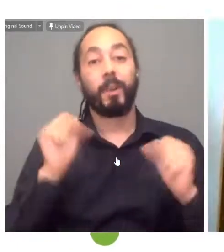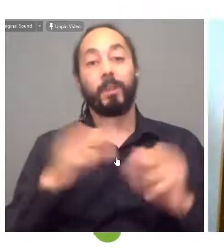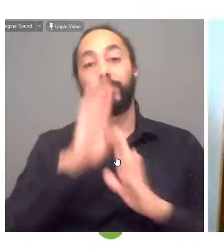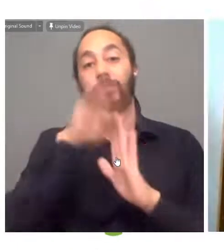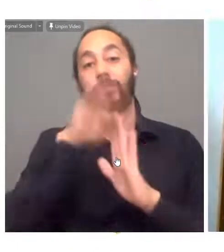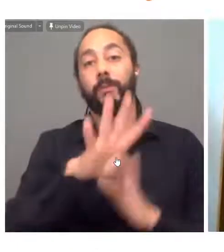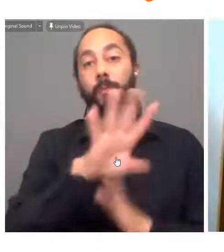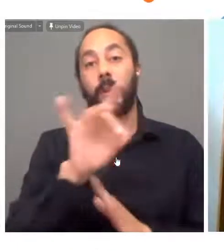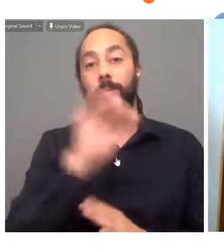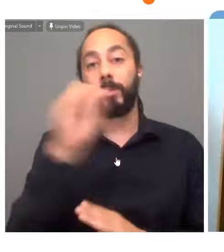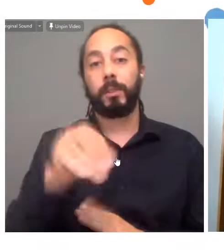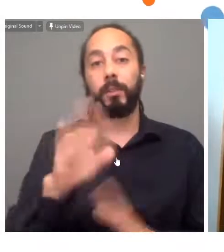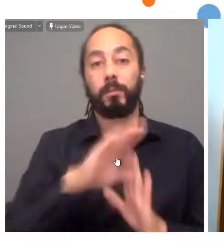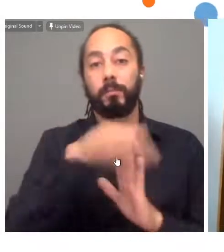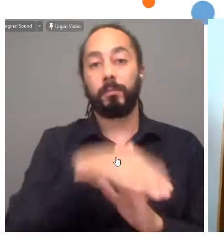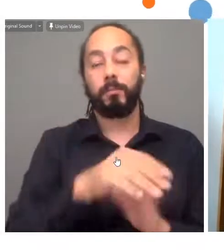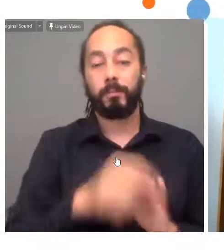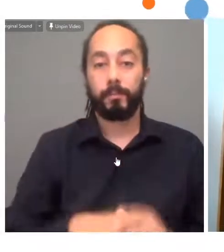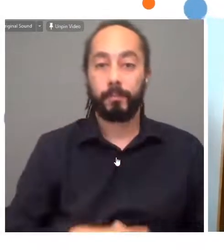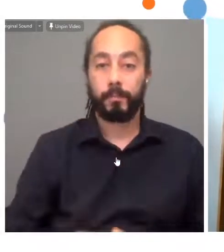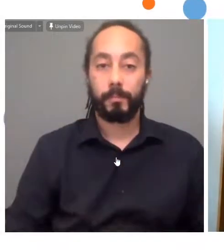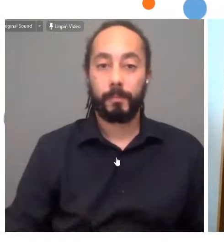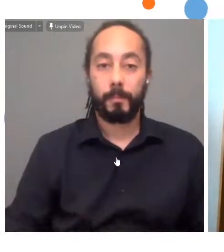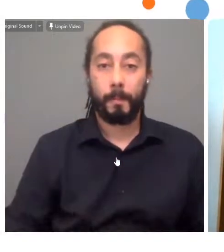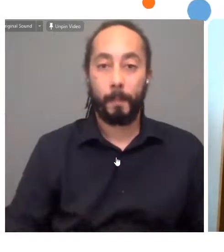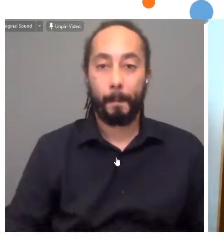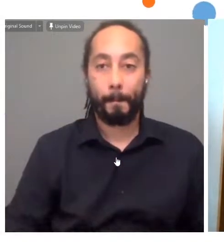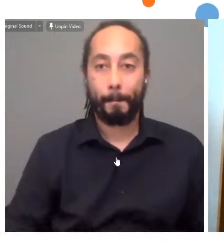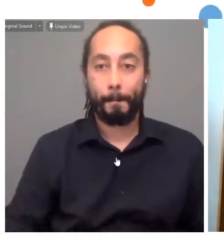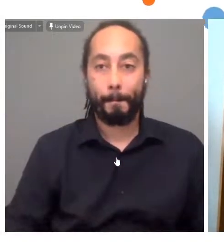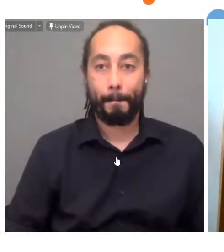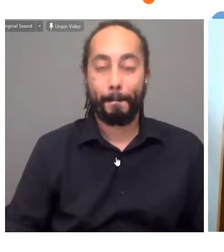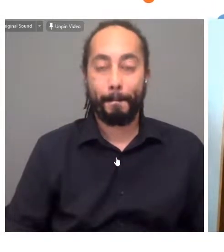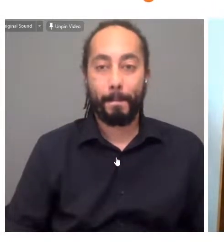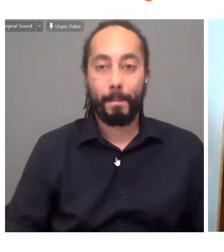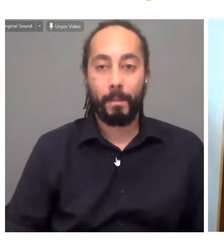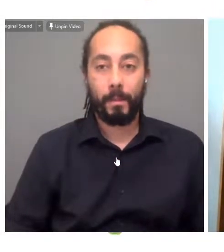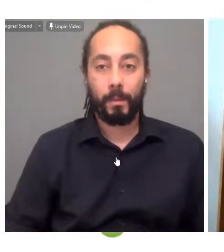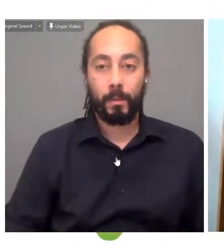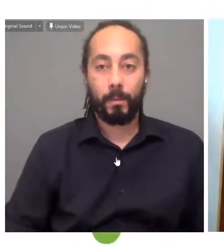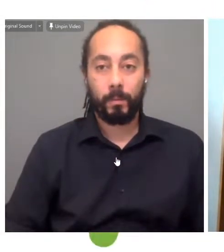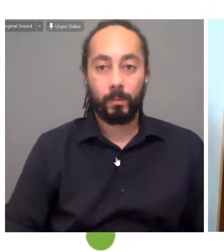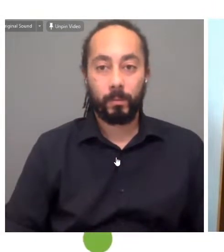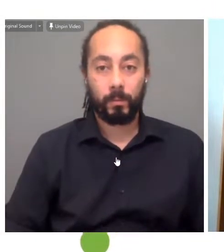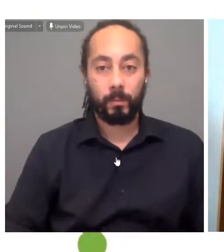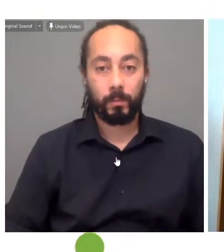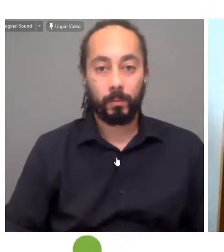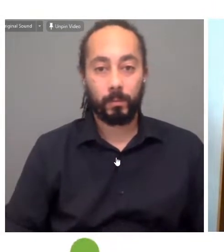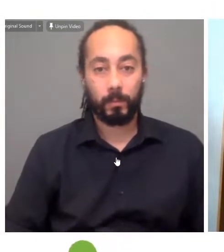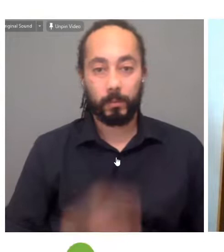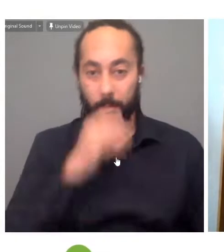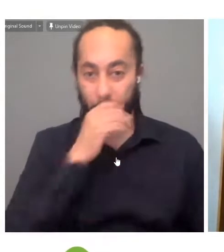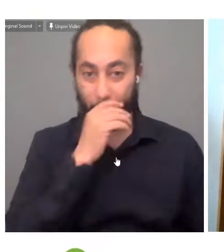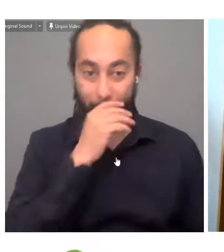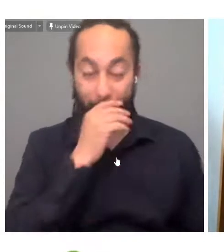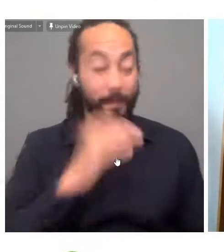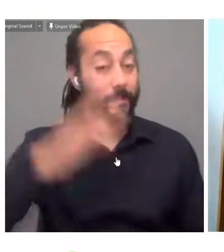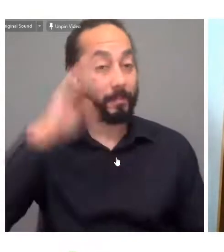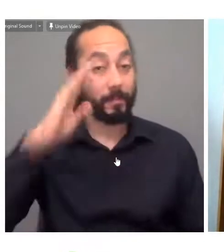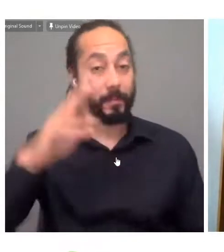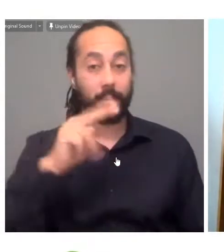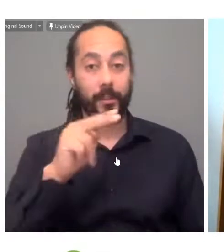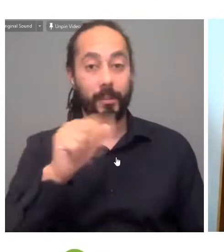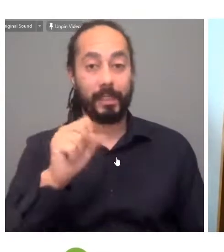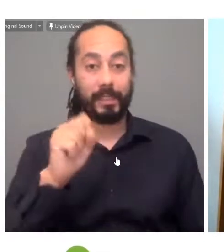Bonjour Nassib, toujours un plaisir de se voir, même virtuellement. En fait, je pense